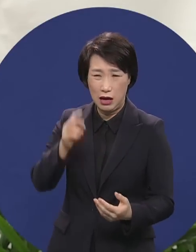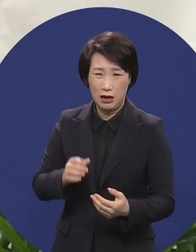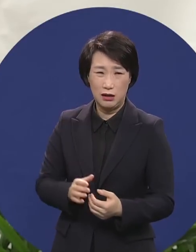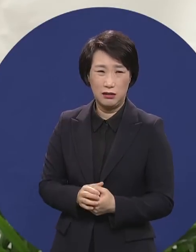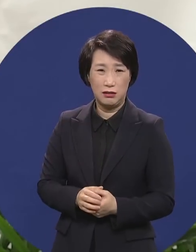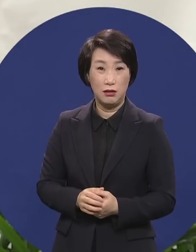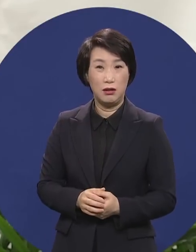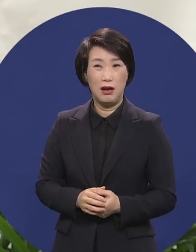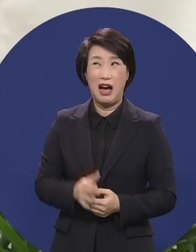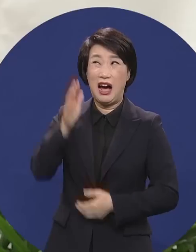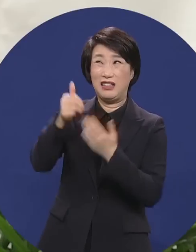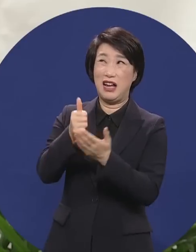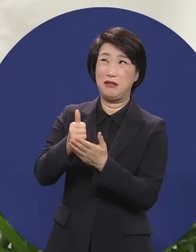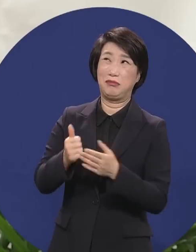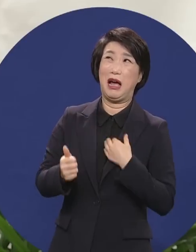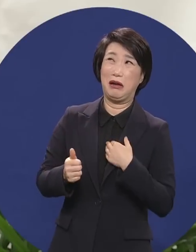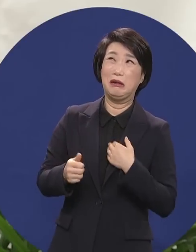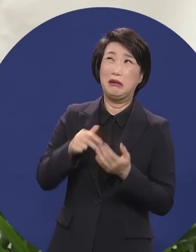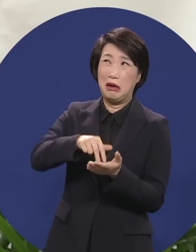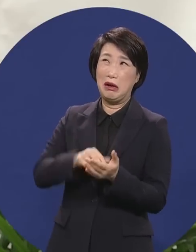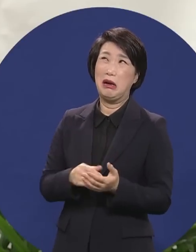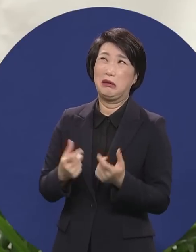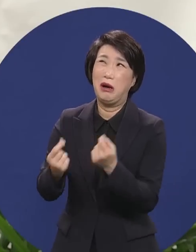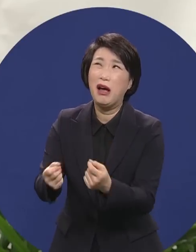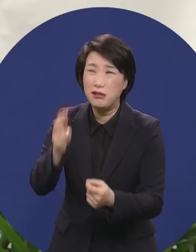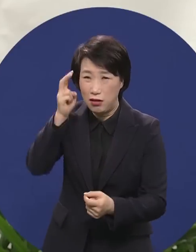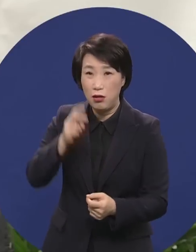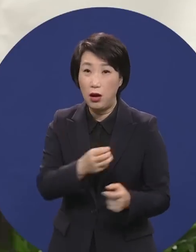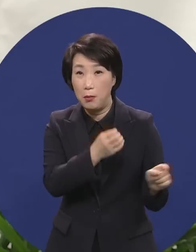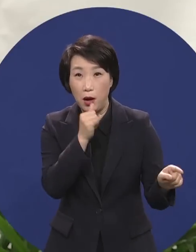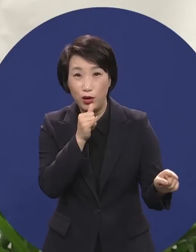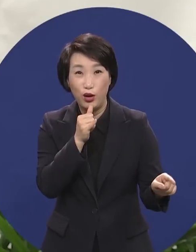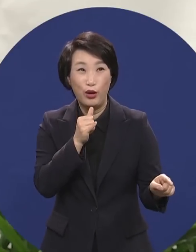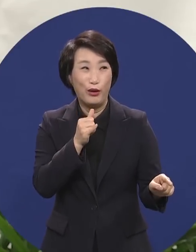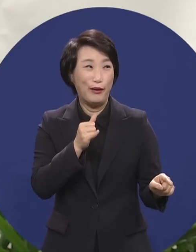할 수 없어. 하나님도 나 같으면 그렇게 하셨을 거야.